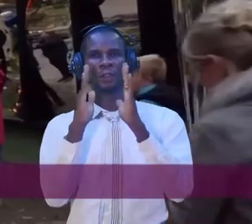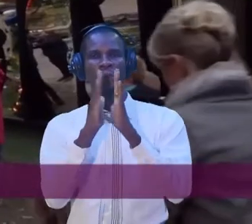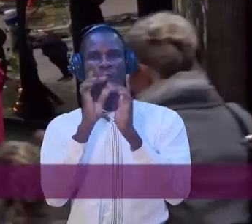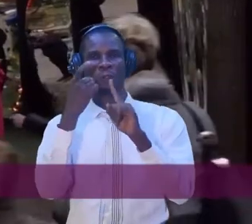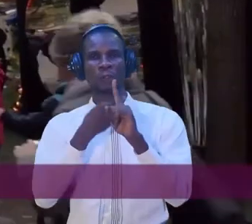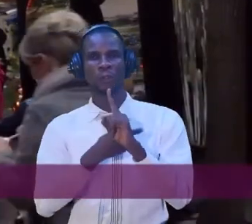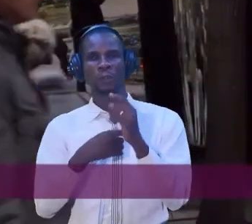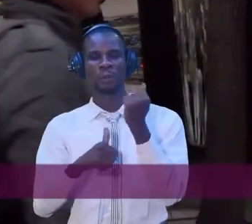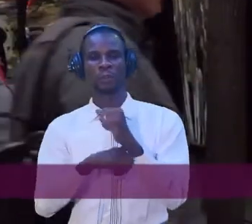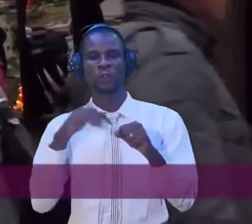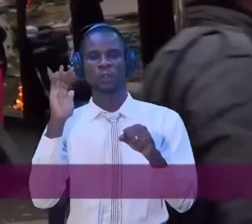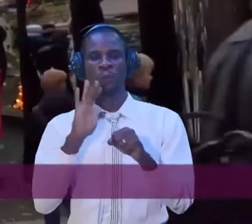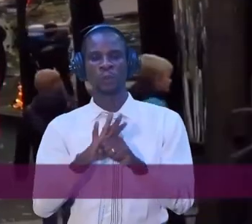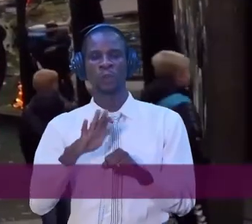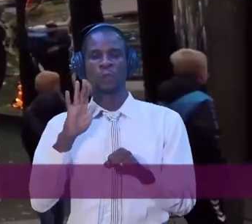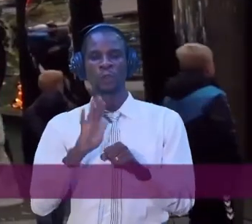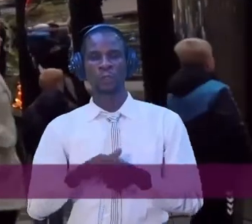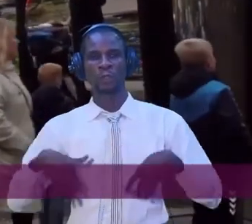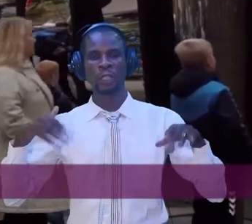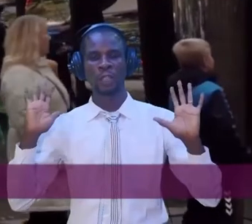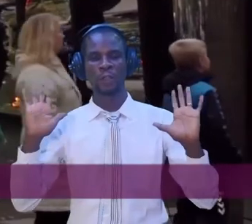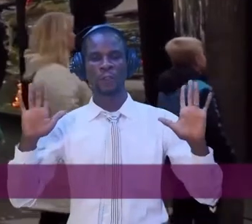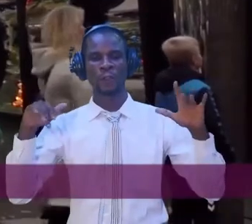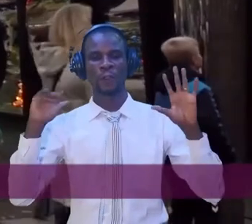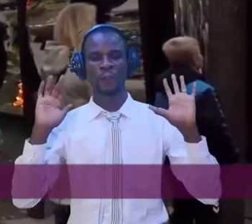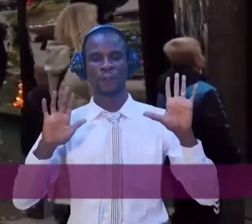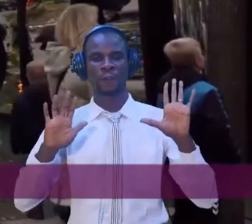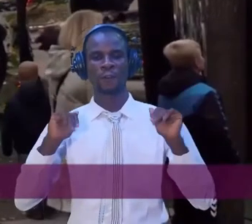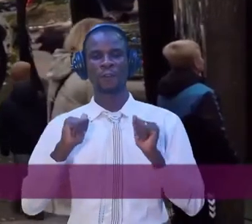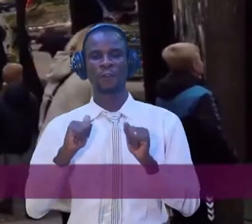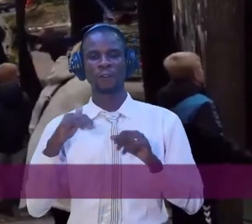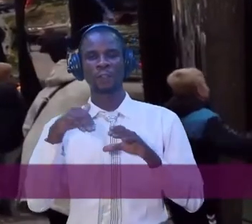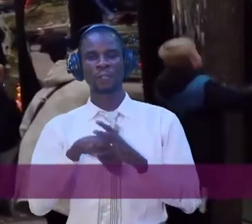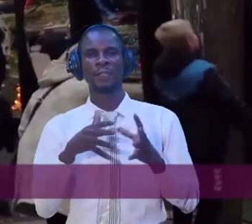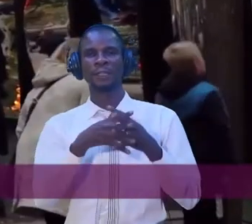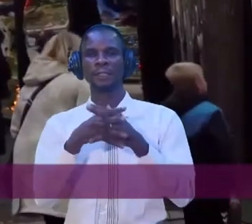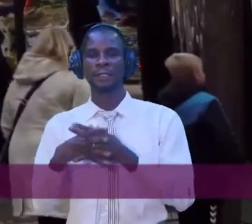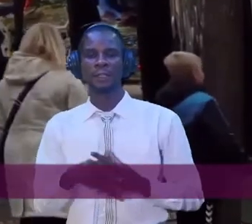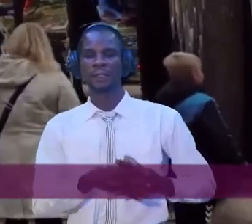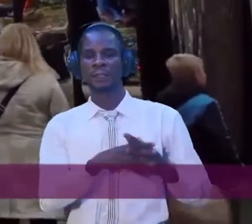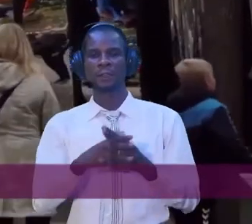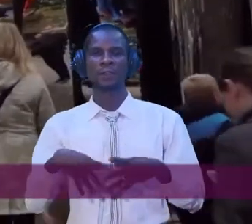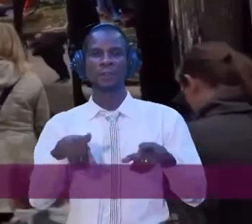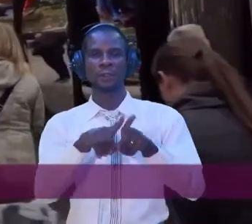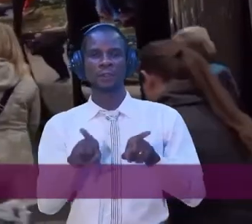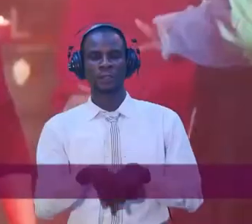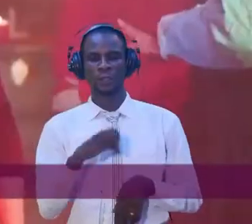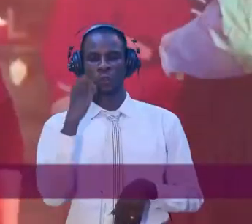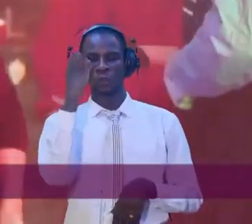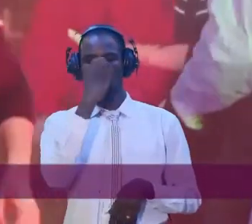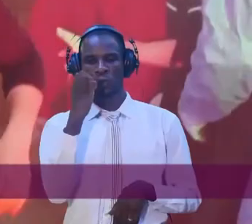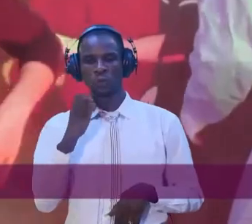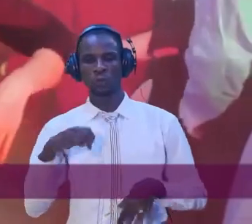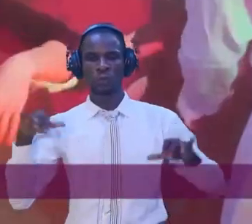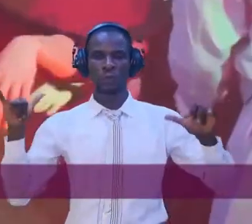tarehe 31 mwezi wa 10, watu wengi wanasherekea Halloween hapo Amerika,